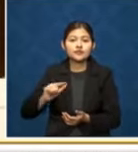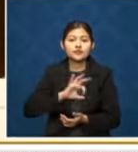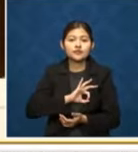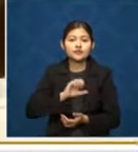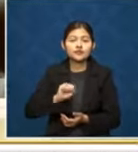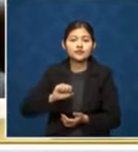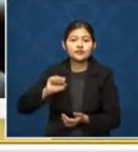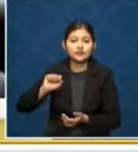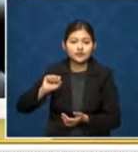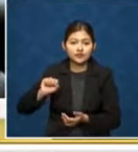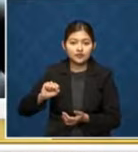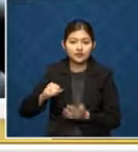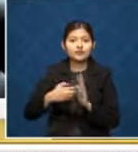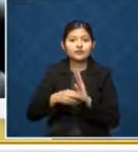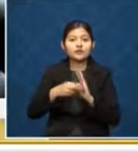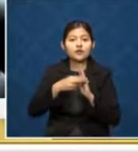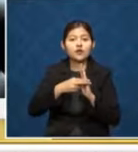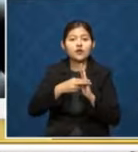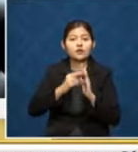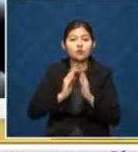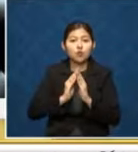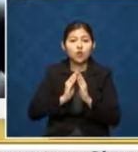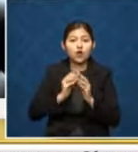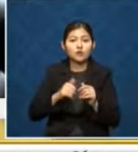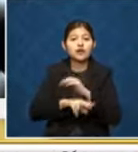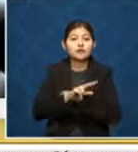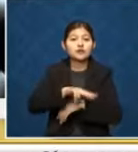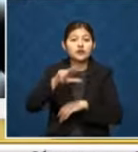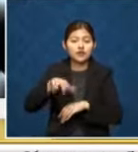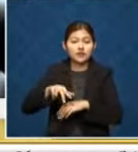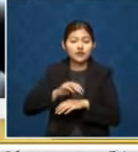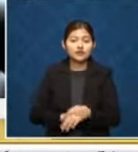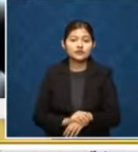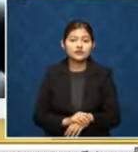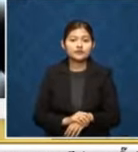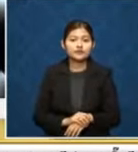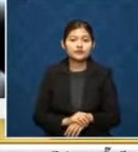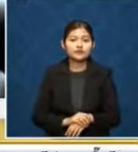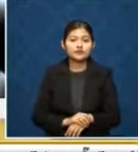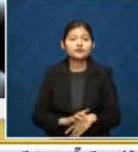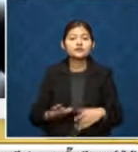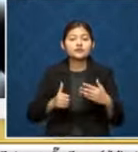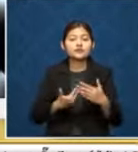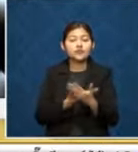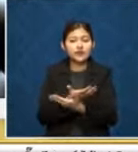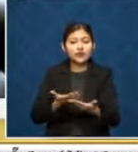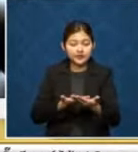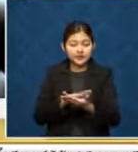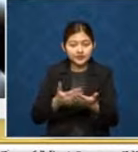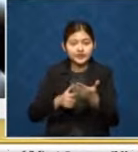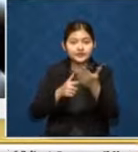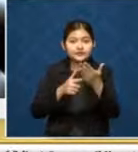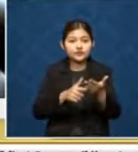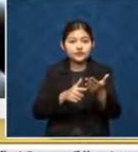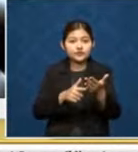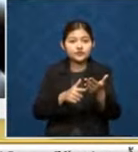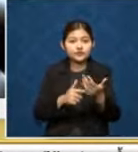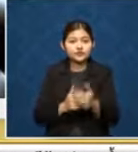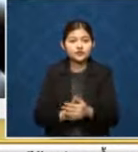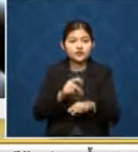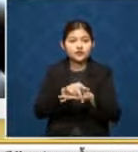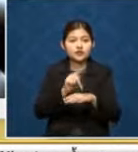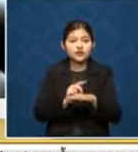จังหวัดหนองบัวลำภูเขต3พรรคเพื่อไทยครับขอหารือถึงปัญหาความเดือดร้อนในพื้นที่กับท่านประธาน